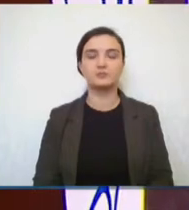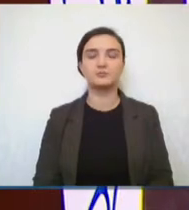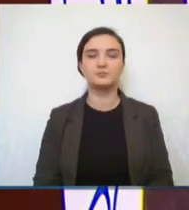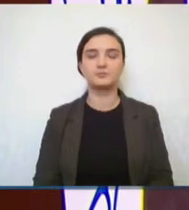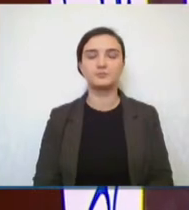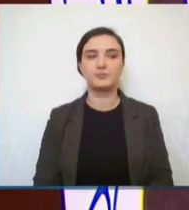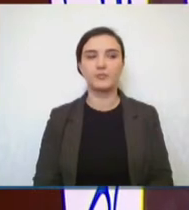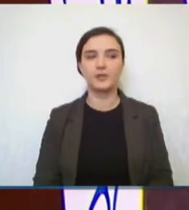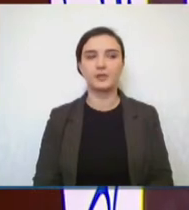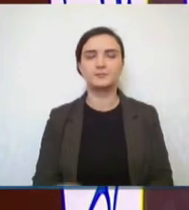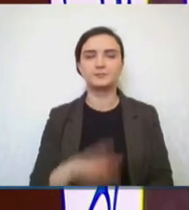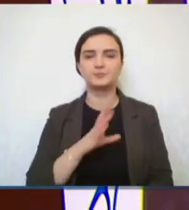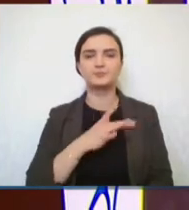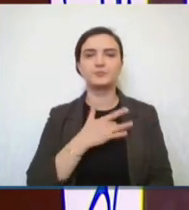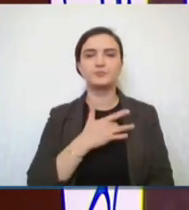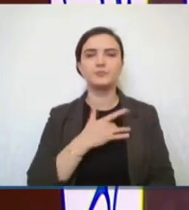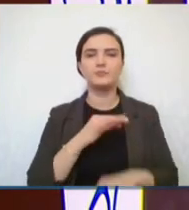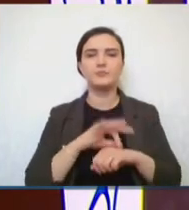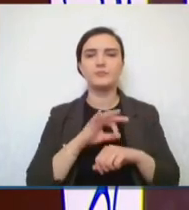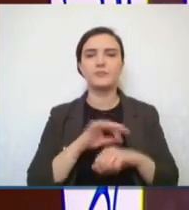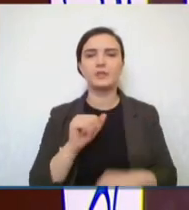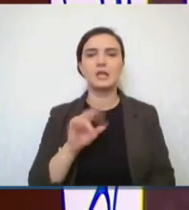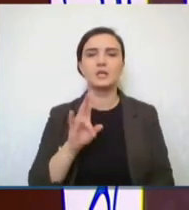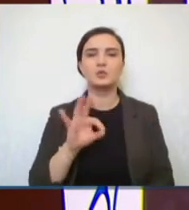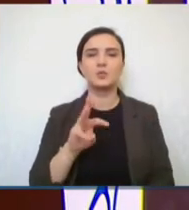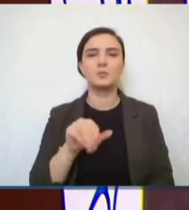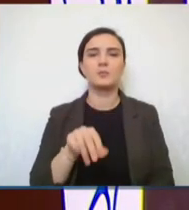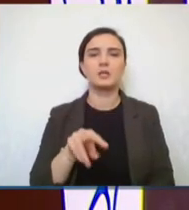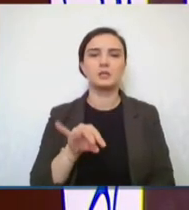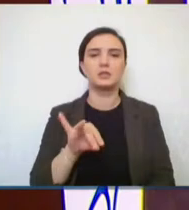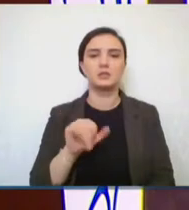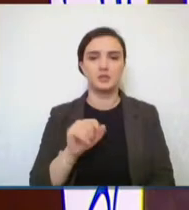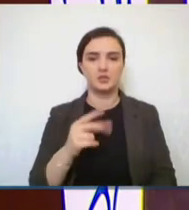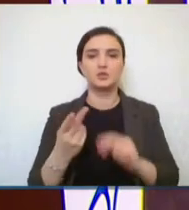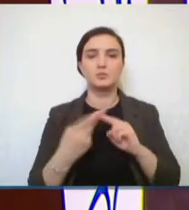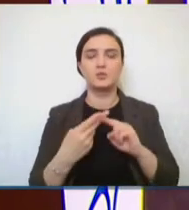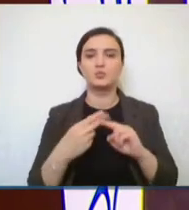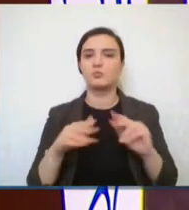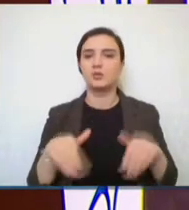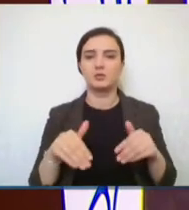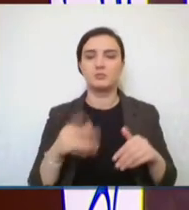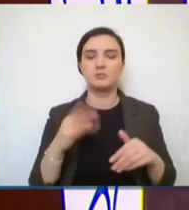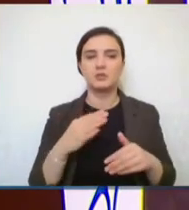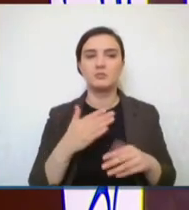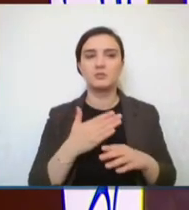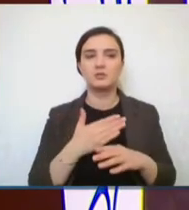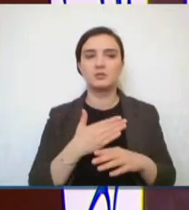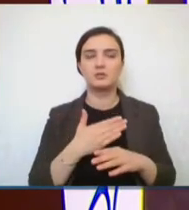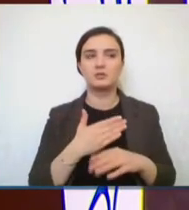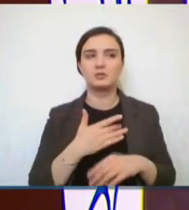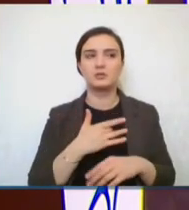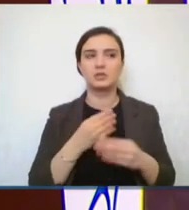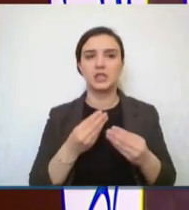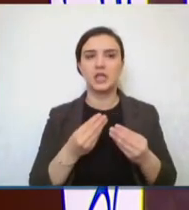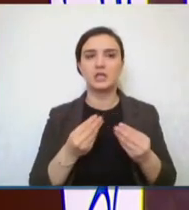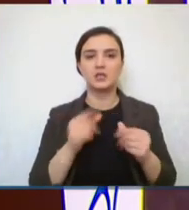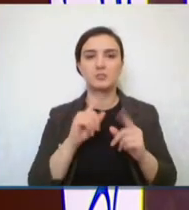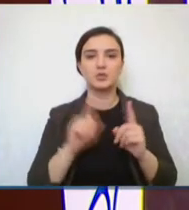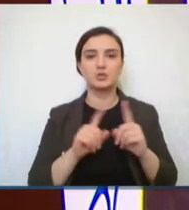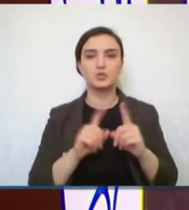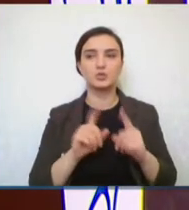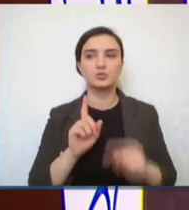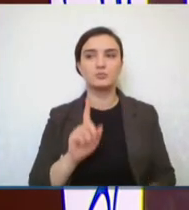და შემაწუხებელი არა. და რაზდროგადის უფრო და უფრო ნელდება ეს ამოვარნა, მაგრამ გუშინაც მქონდა